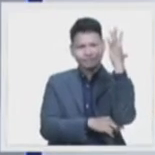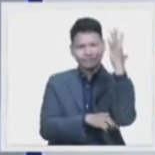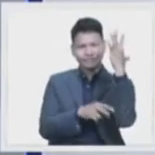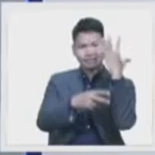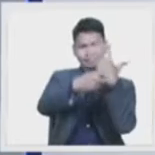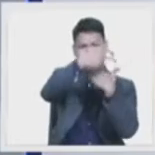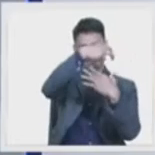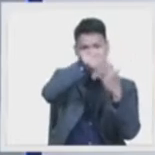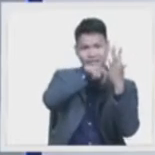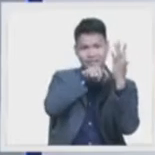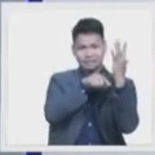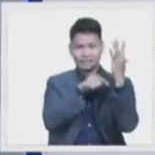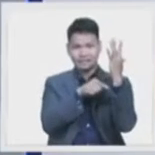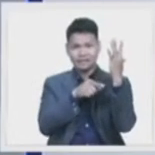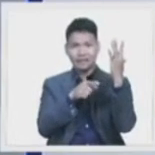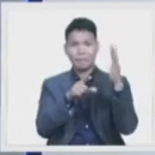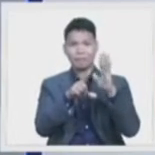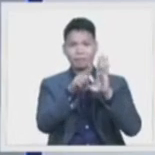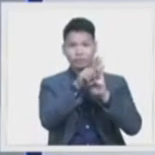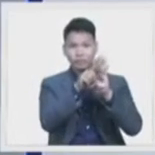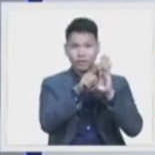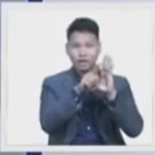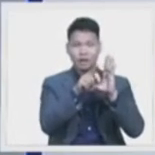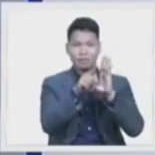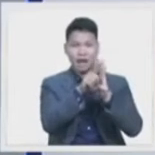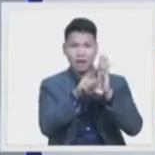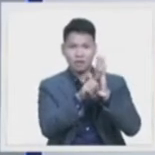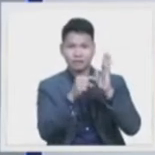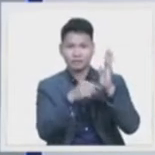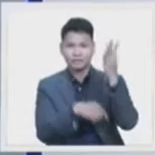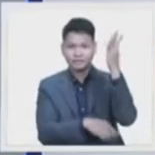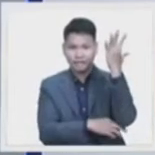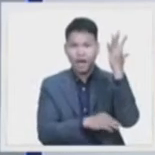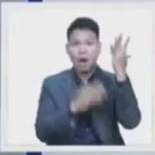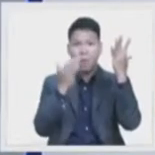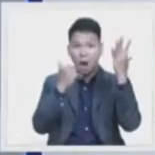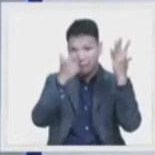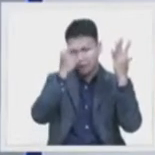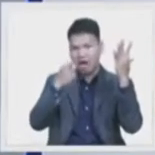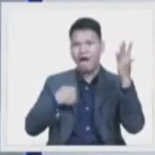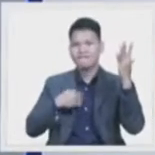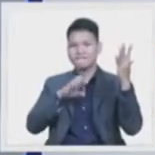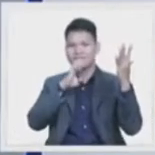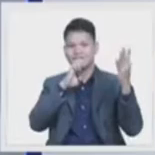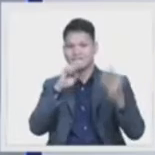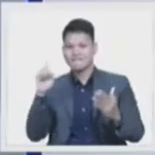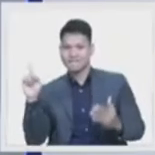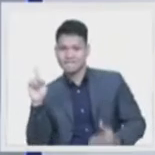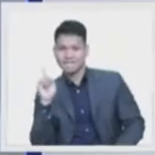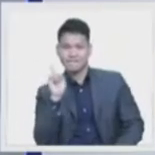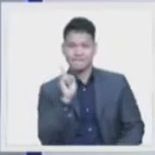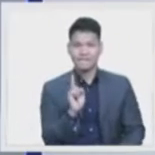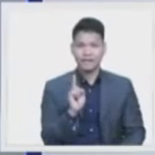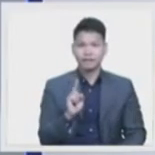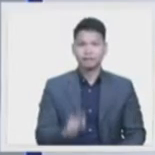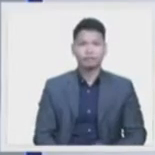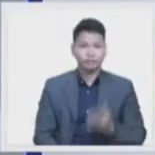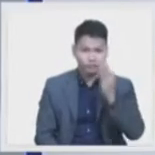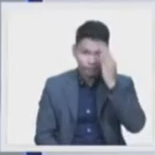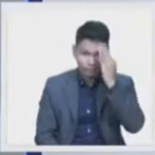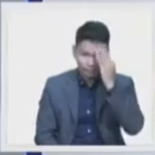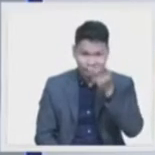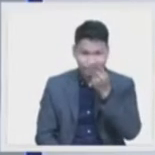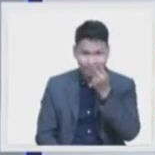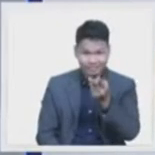ginili sa Ginoo. Kay tuwal man po di ay si iba. Mga kagalaan, ang kaaway mura